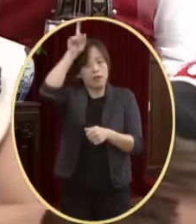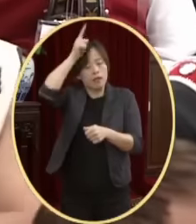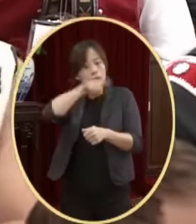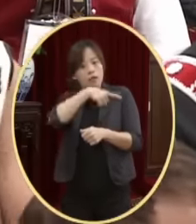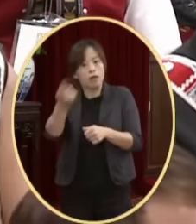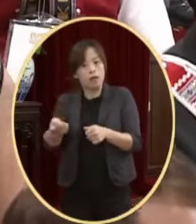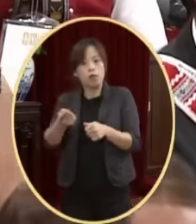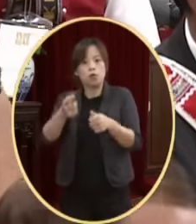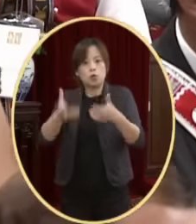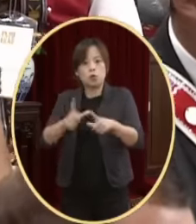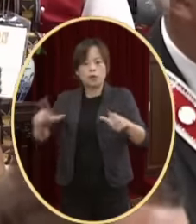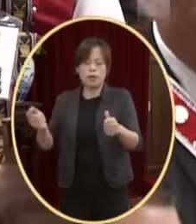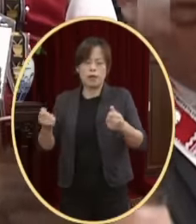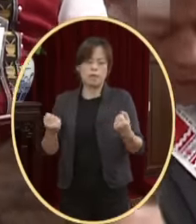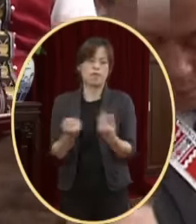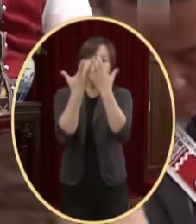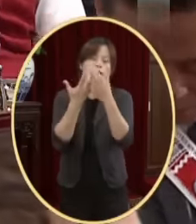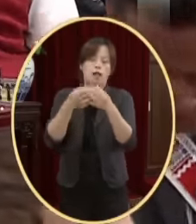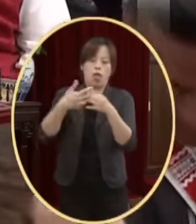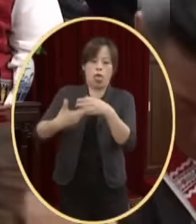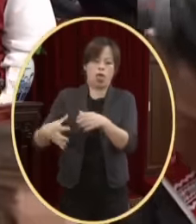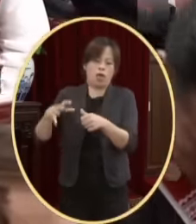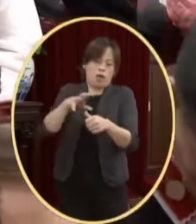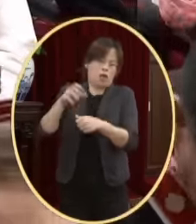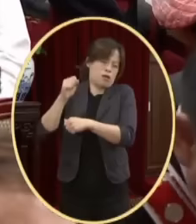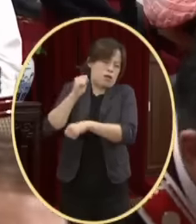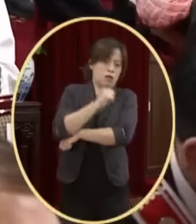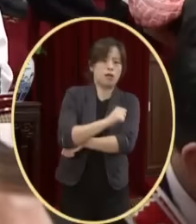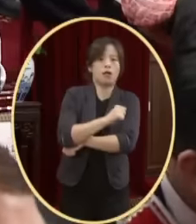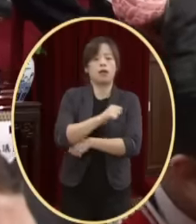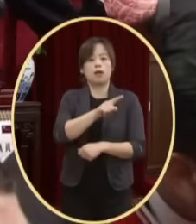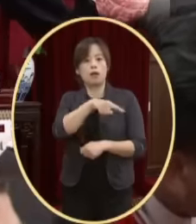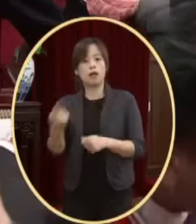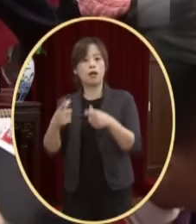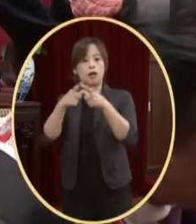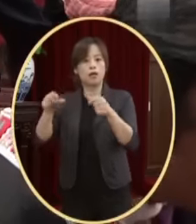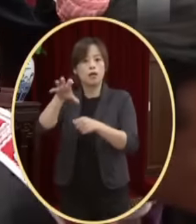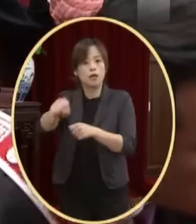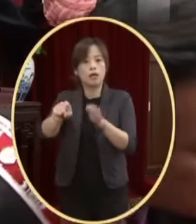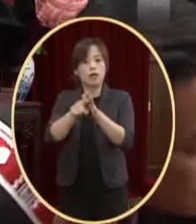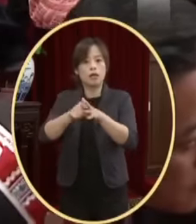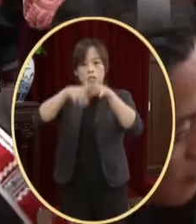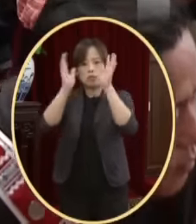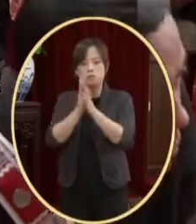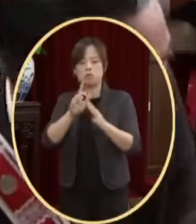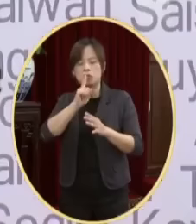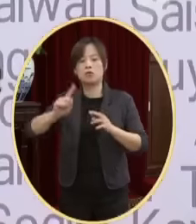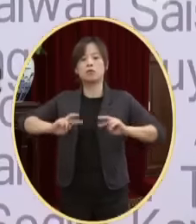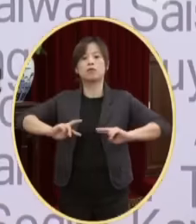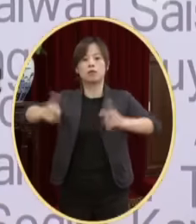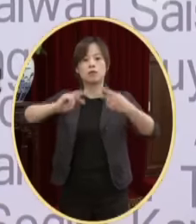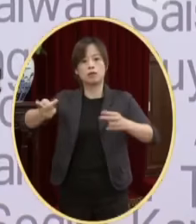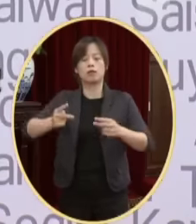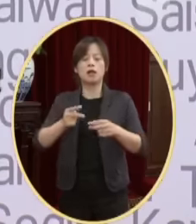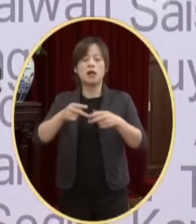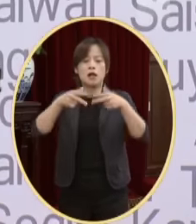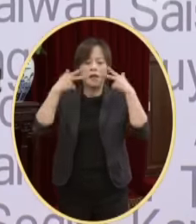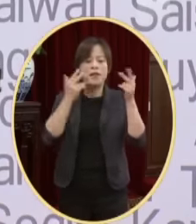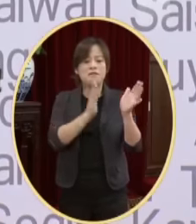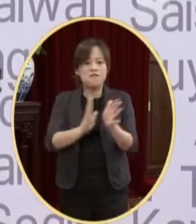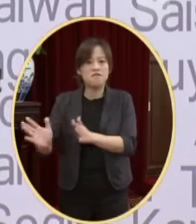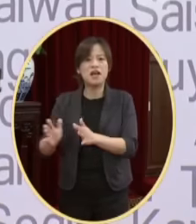代重大的流血冲突及镇压，日本统治时期全面而深入的理藩政